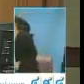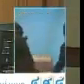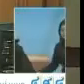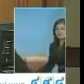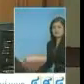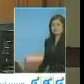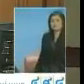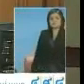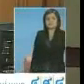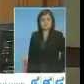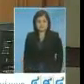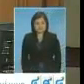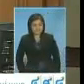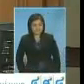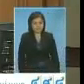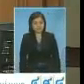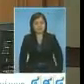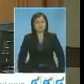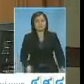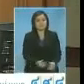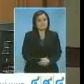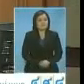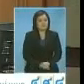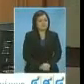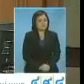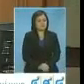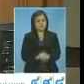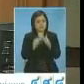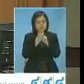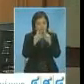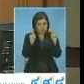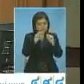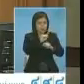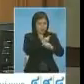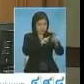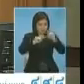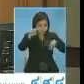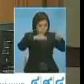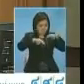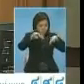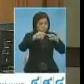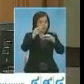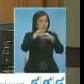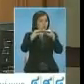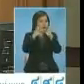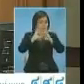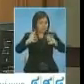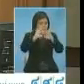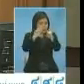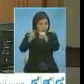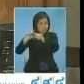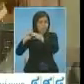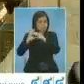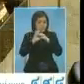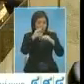รรมการในการพิจารณาดูแลและตรวจสอบโครงการรวมถึงหน่วยงานสำคัญหลักที่เกี่ยวข้องได้